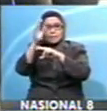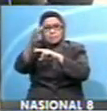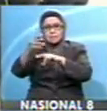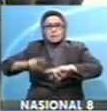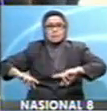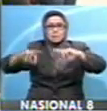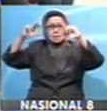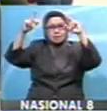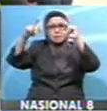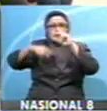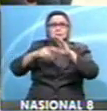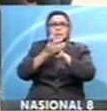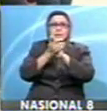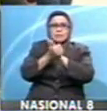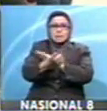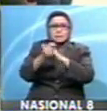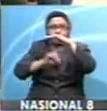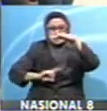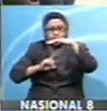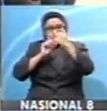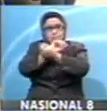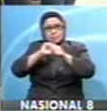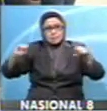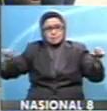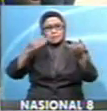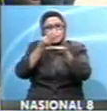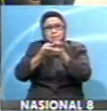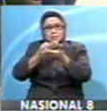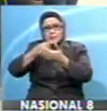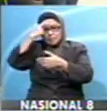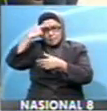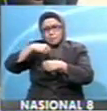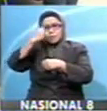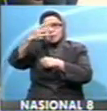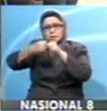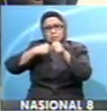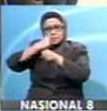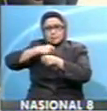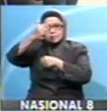dasar seperti penyediaan bajet kementerian-kementerian untuk beberapa tahun ke